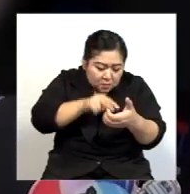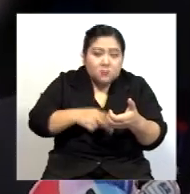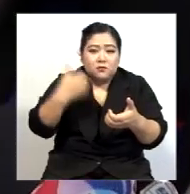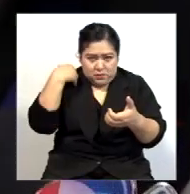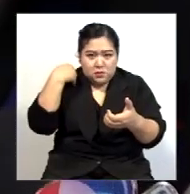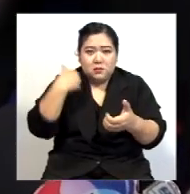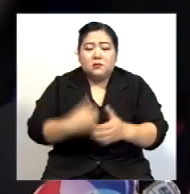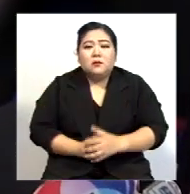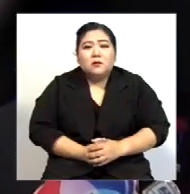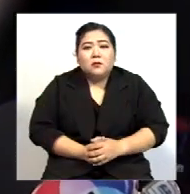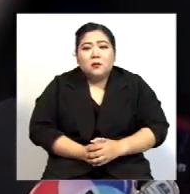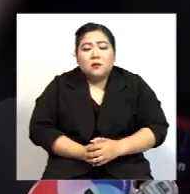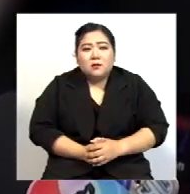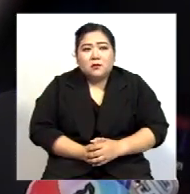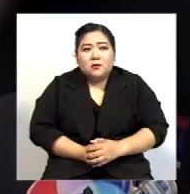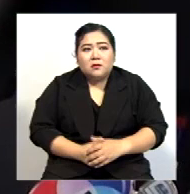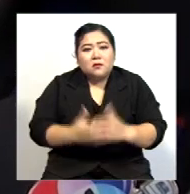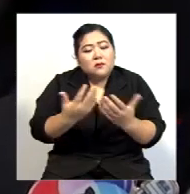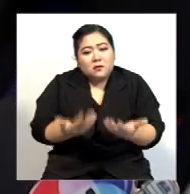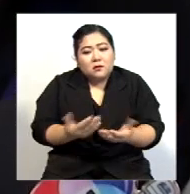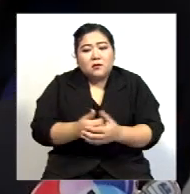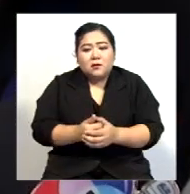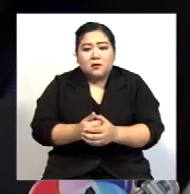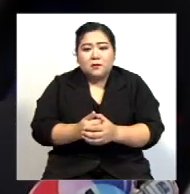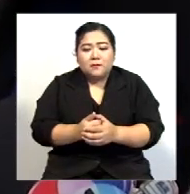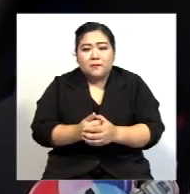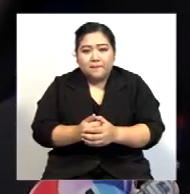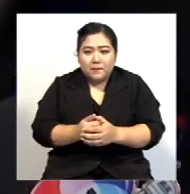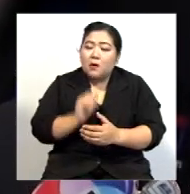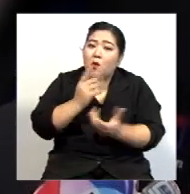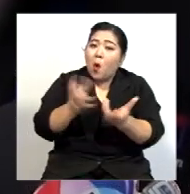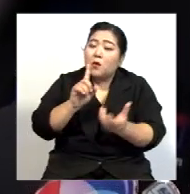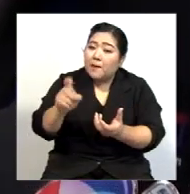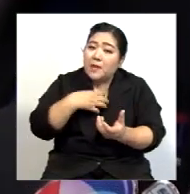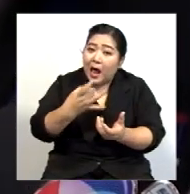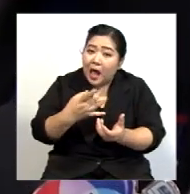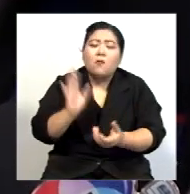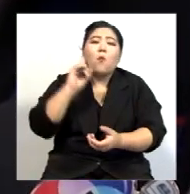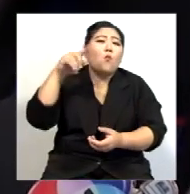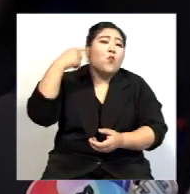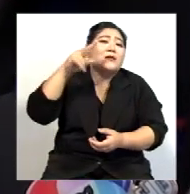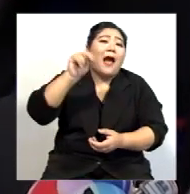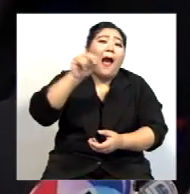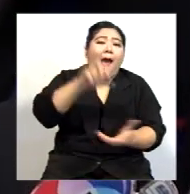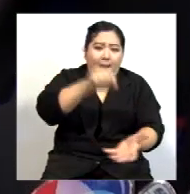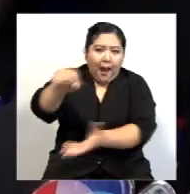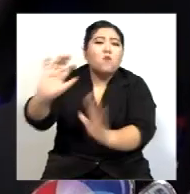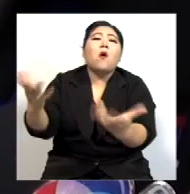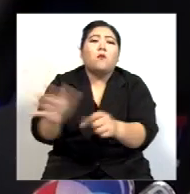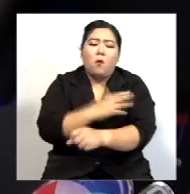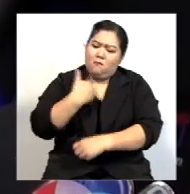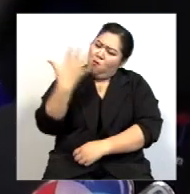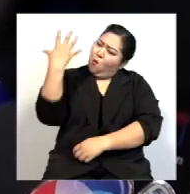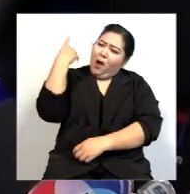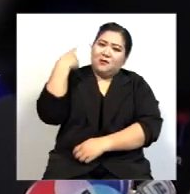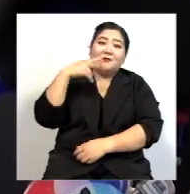ษครับสิ่งที่อยากได ้ ไม่เลยค่ะเพราะเขาบอกว่าน้าสาวเอามาให้หมดแล้ว ซึ่งวันก่อนที่บอกว่ามีน้ามา ใช่ค่ะ น้องค